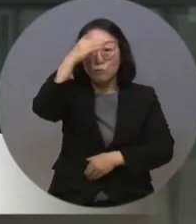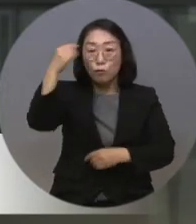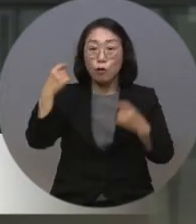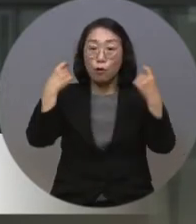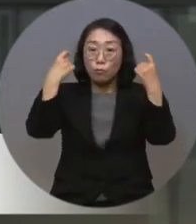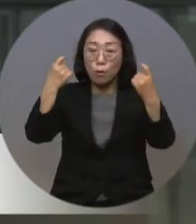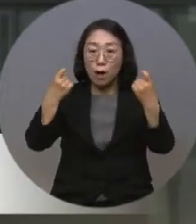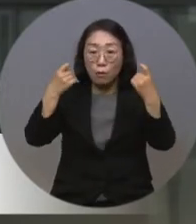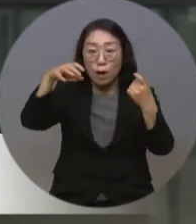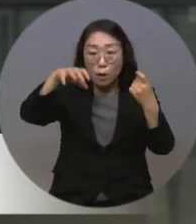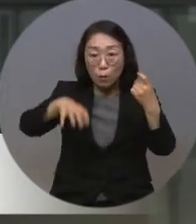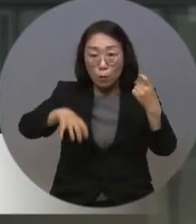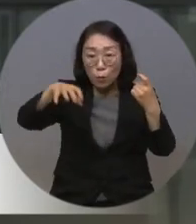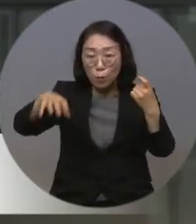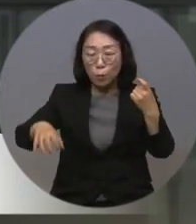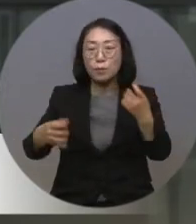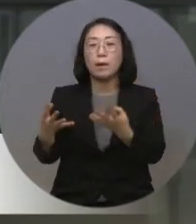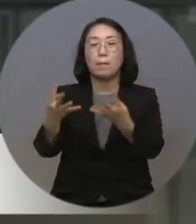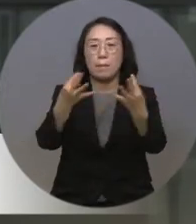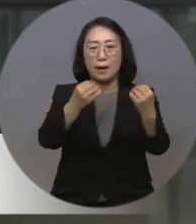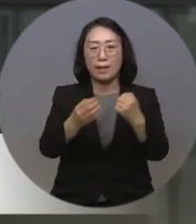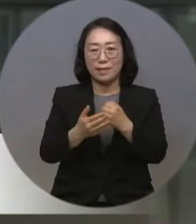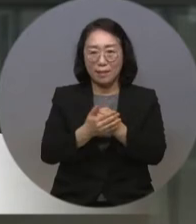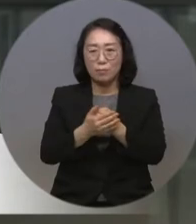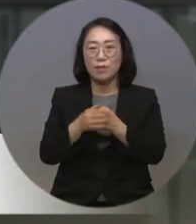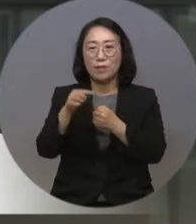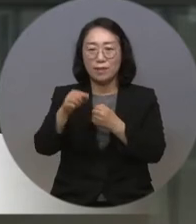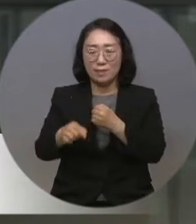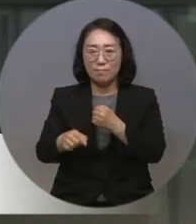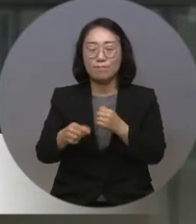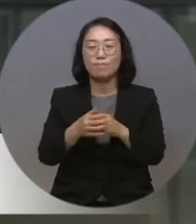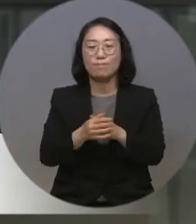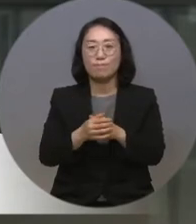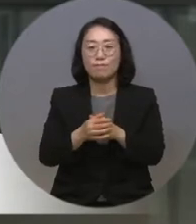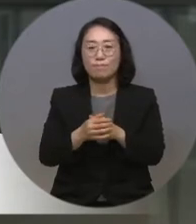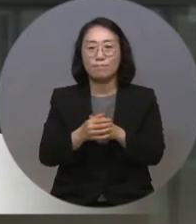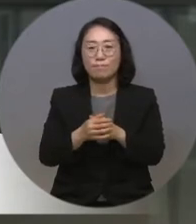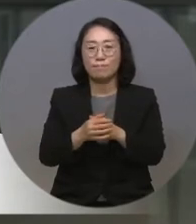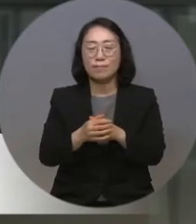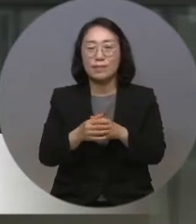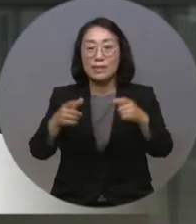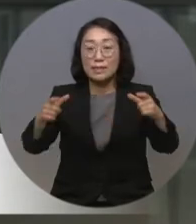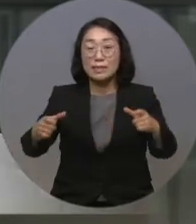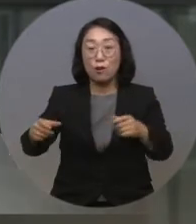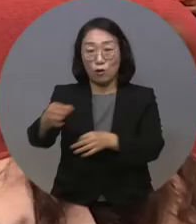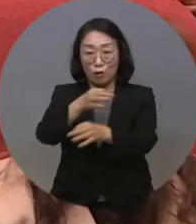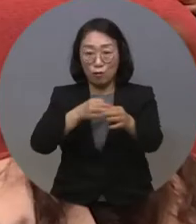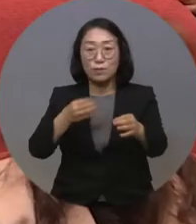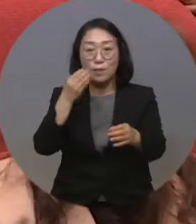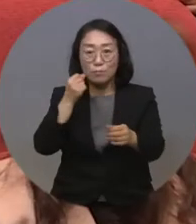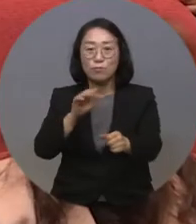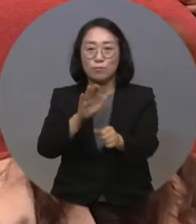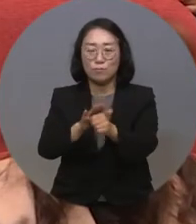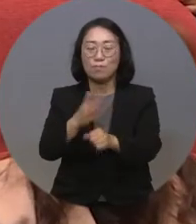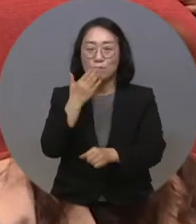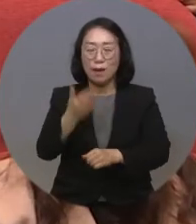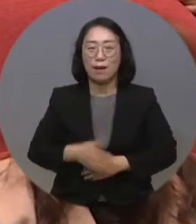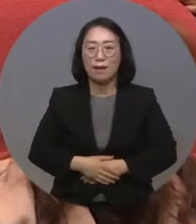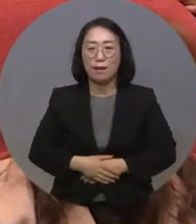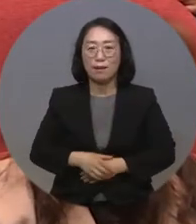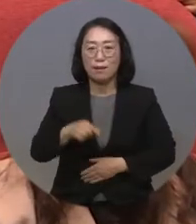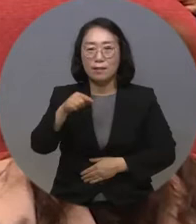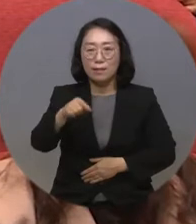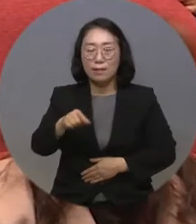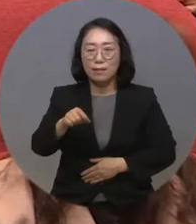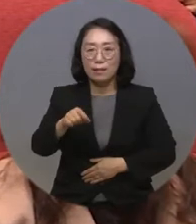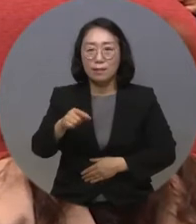관광지도 많아서 둘러볼 것이 많기 때문에 머무르는 관광지로 인해서 지역경제 활성화에 큰 도움이 될 것입니다. 체전 조직위원회는